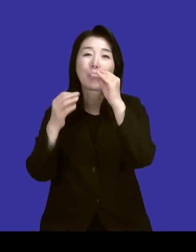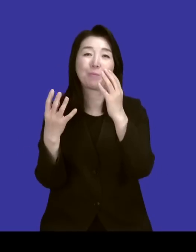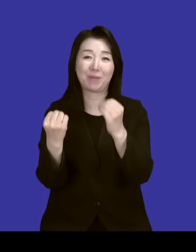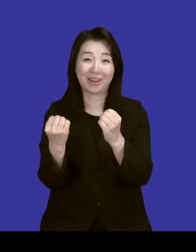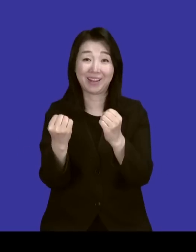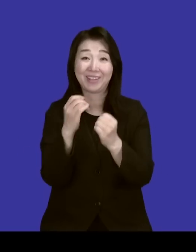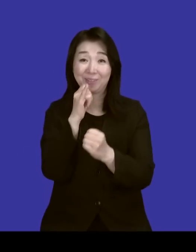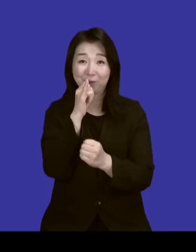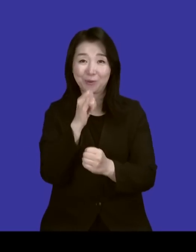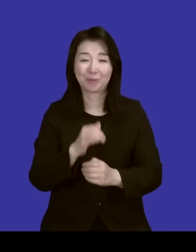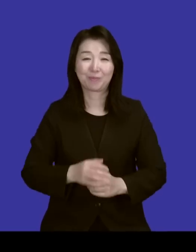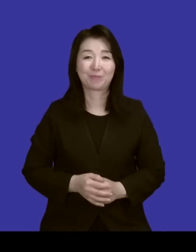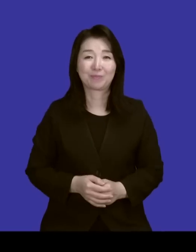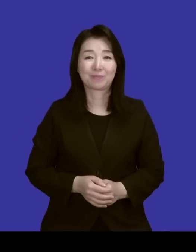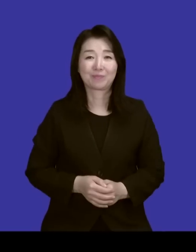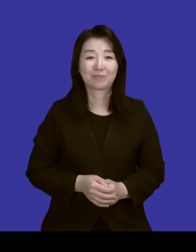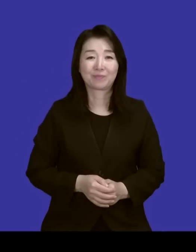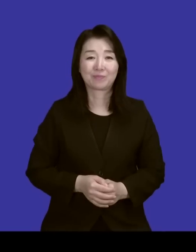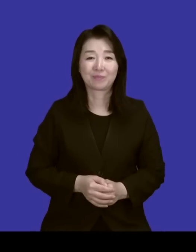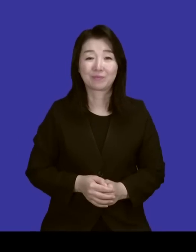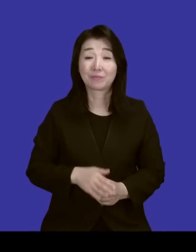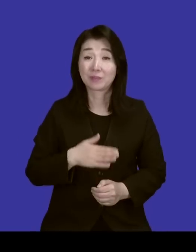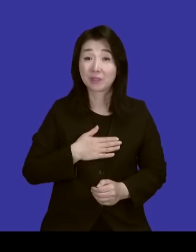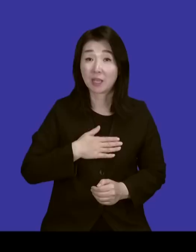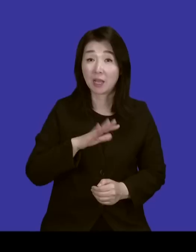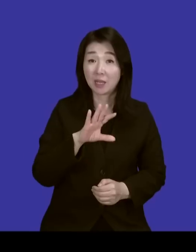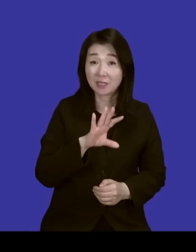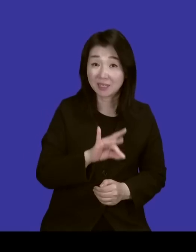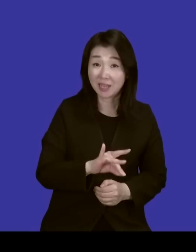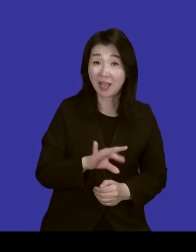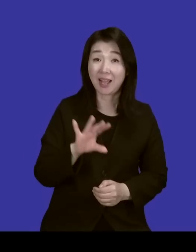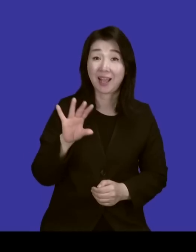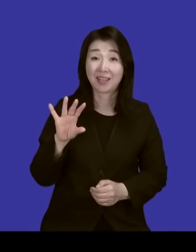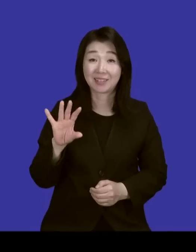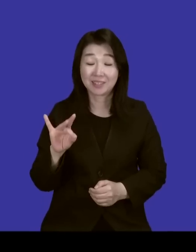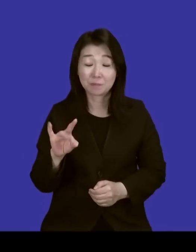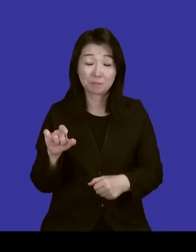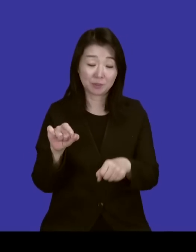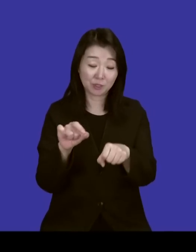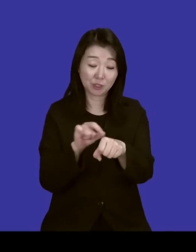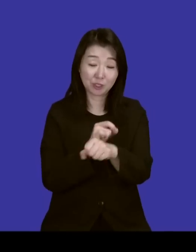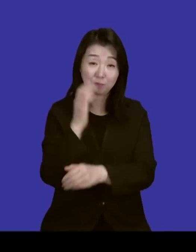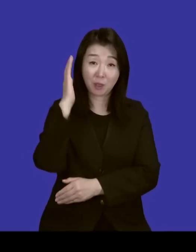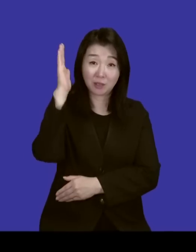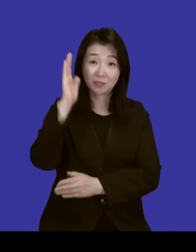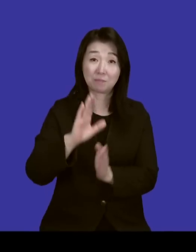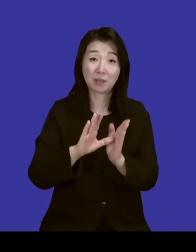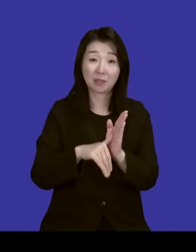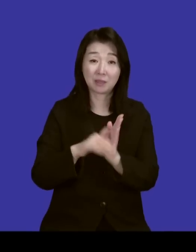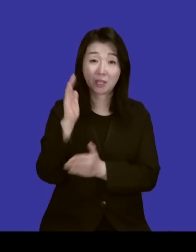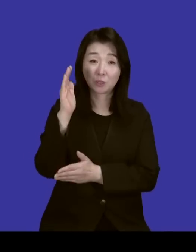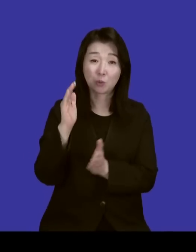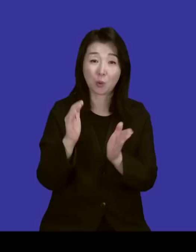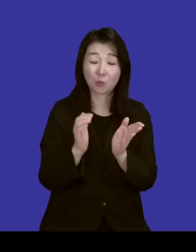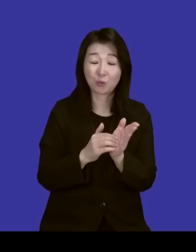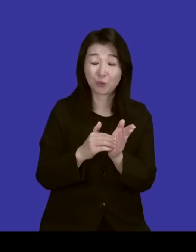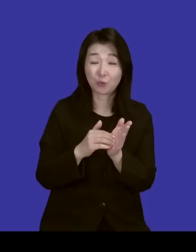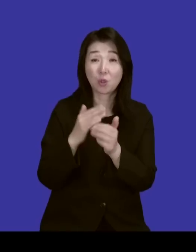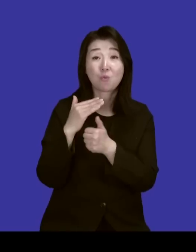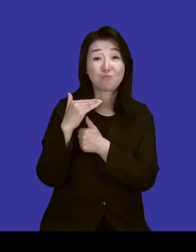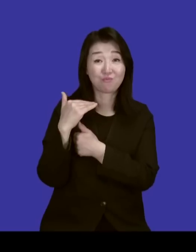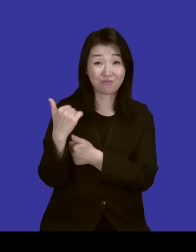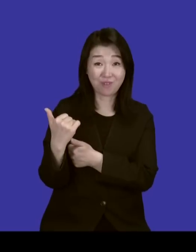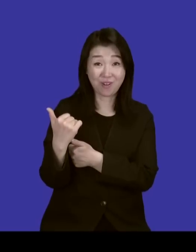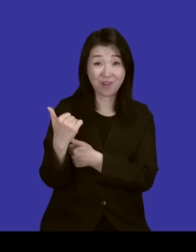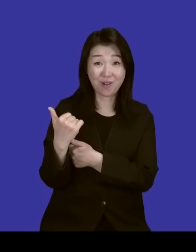하지만 저는 가끔씩 자주 또 특별 집회를 할 때는 설교 끝나고 콜링을 해요. 이렇게.